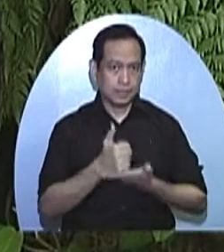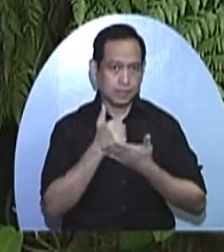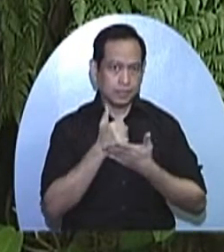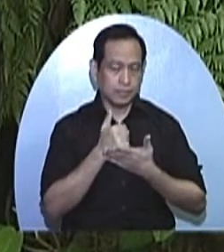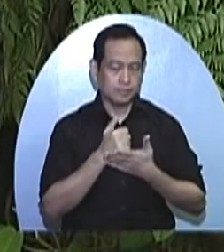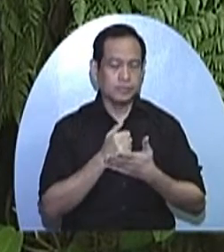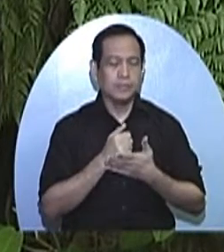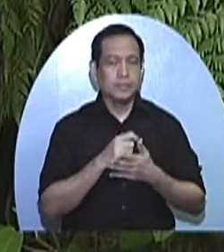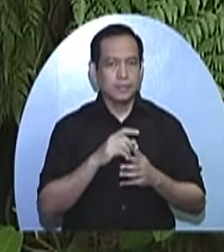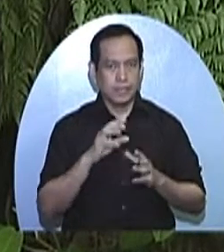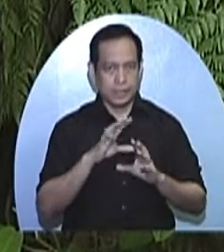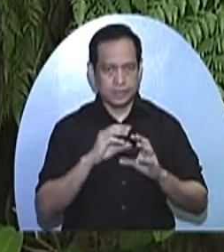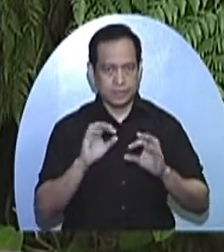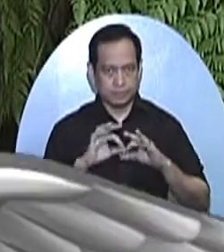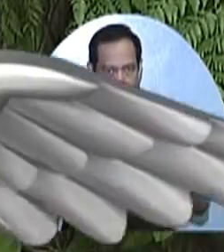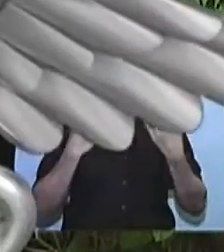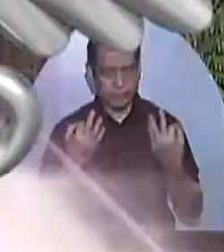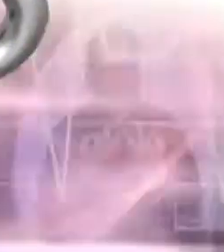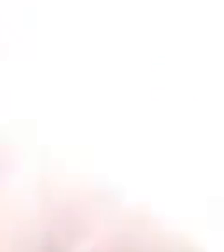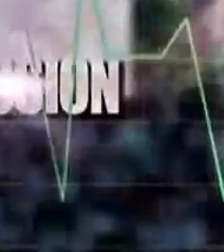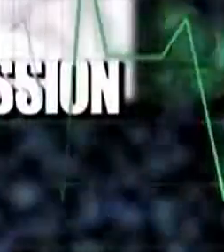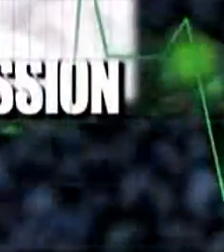matulungan natin siya at ang kanyang pamilya.